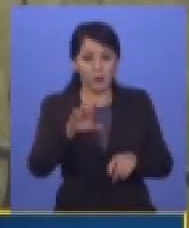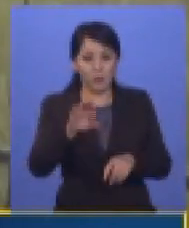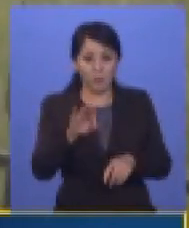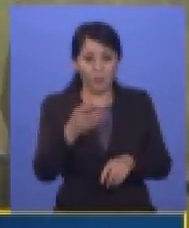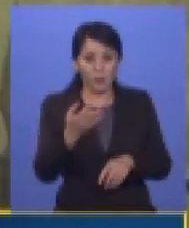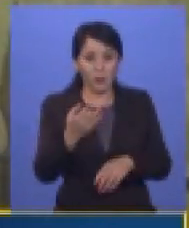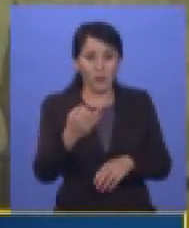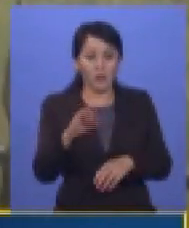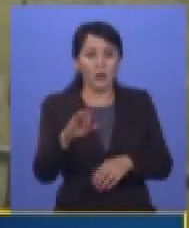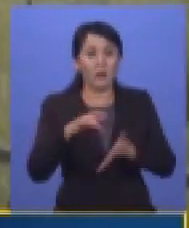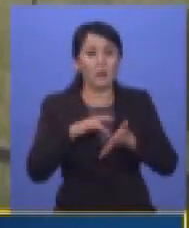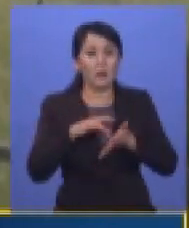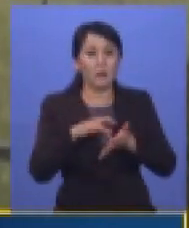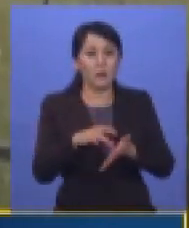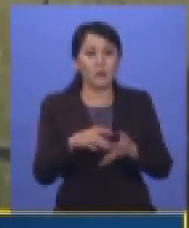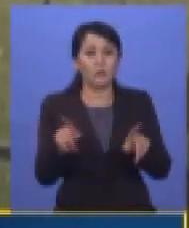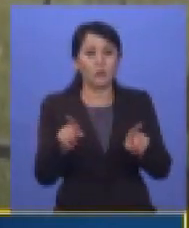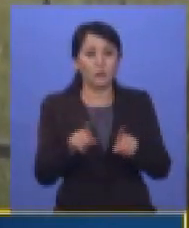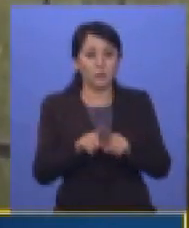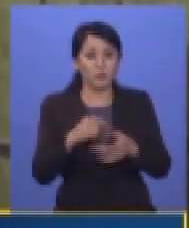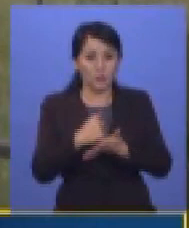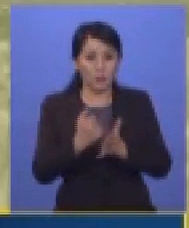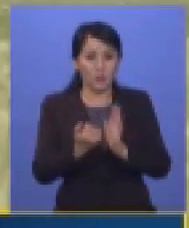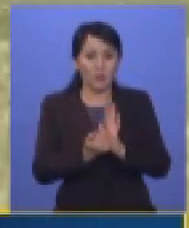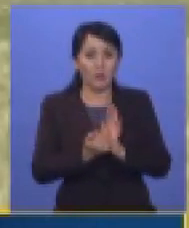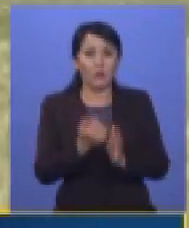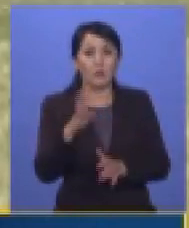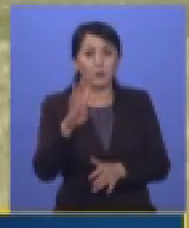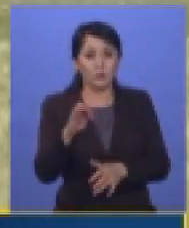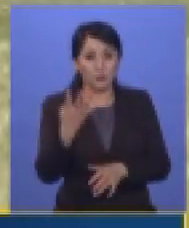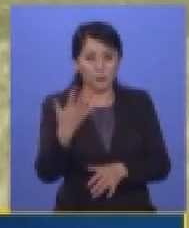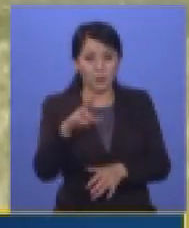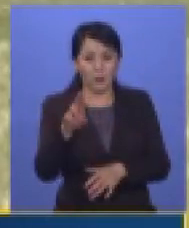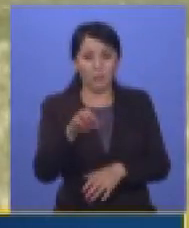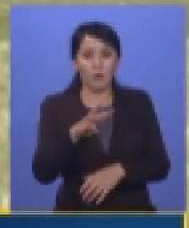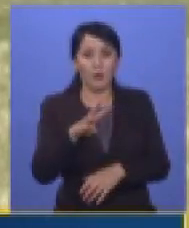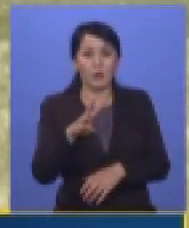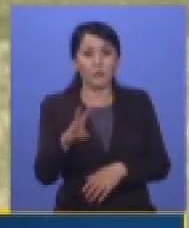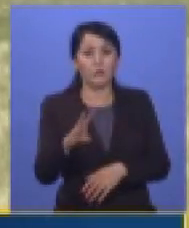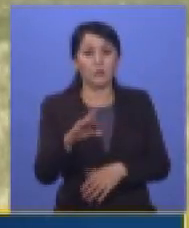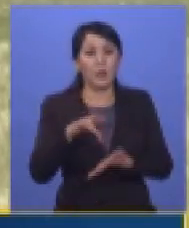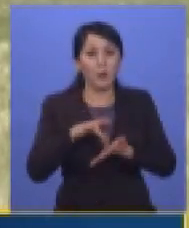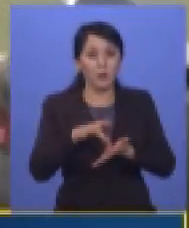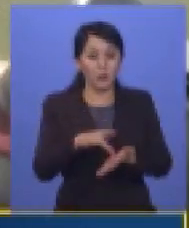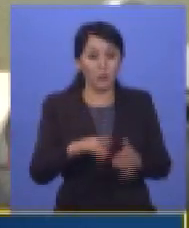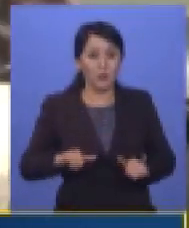ат басын бұрды. Экспедиция сол жерде тәмамдалады. Жолдың жалпы ұзындығы 450 шақырым. Айта кеткен жөн, ат туризмін